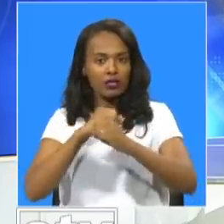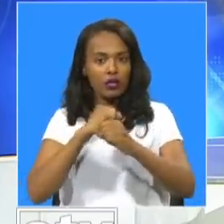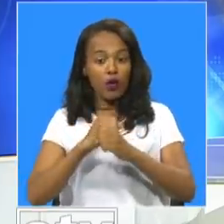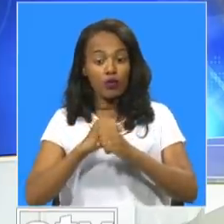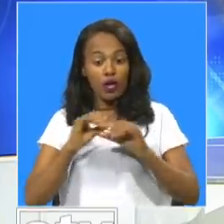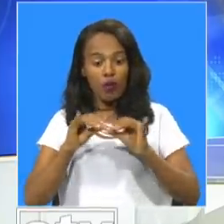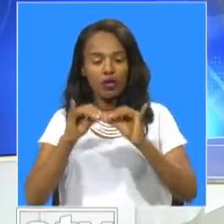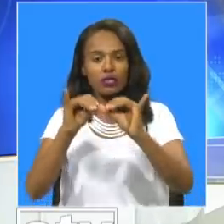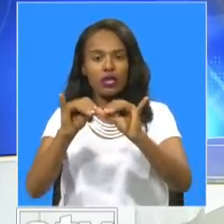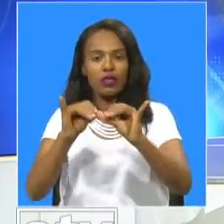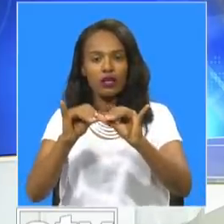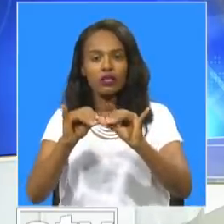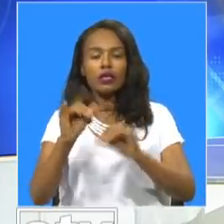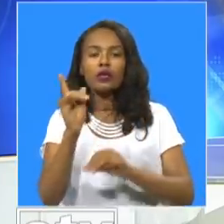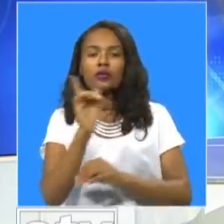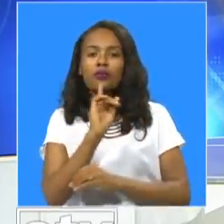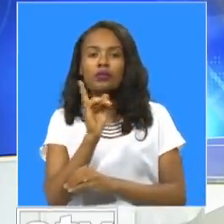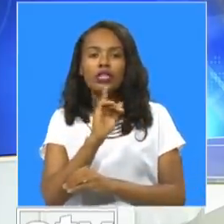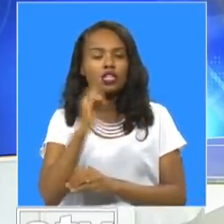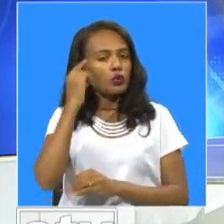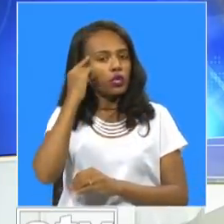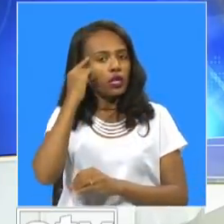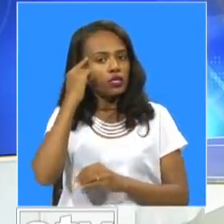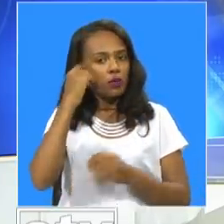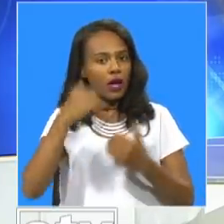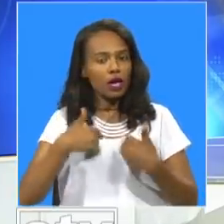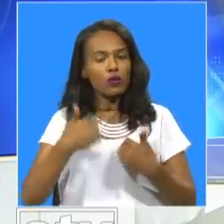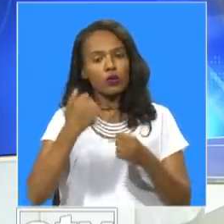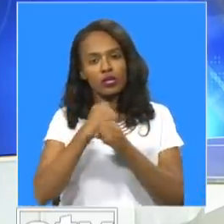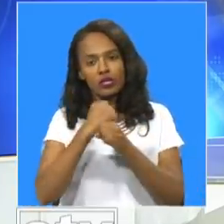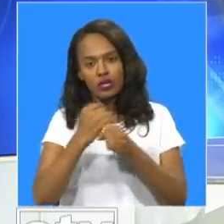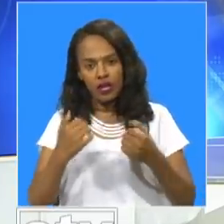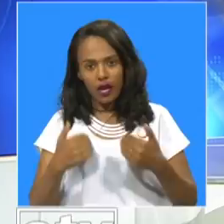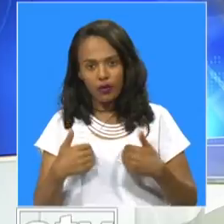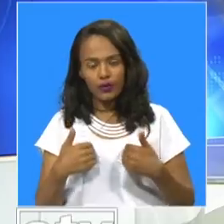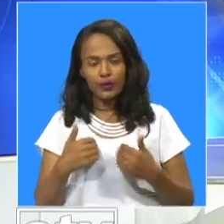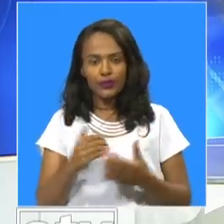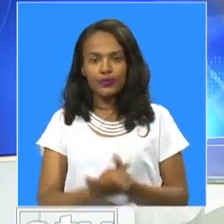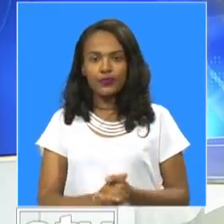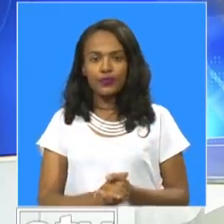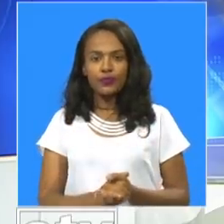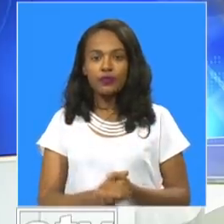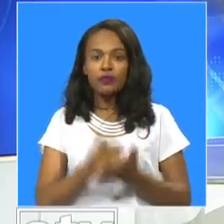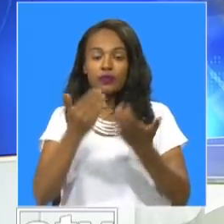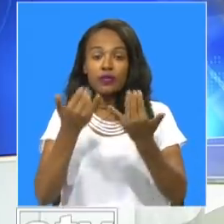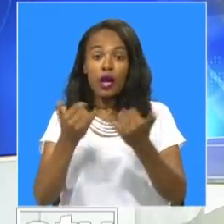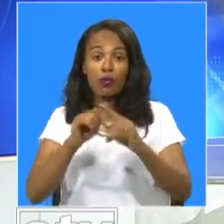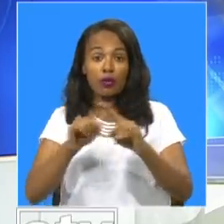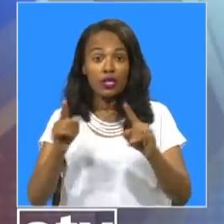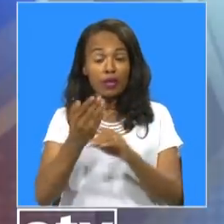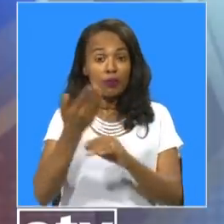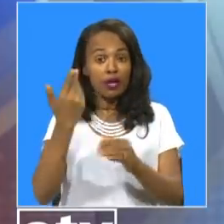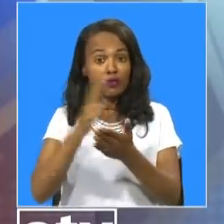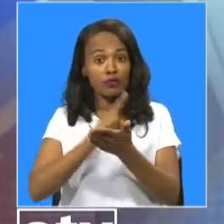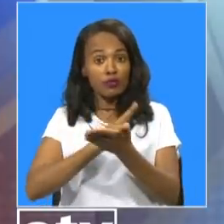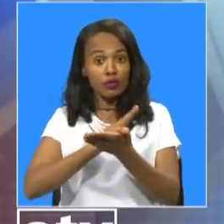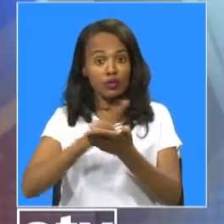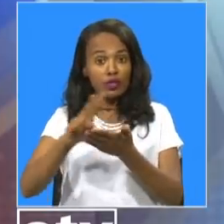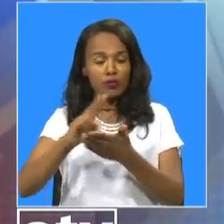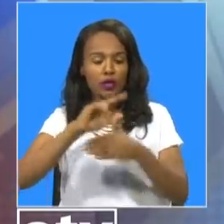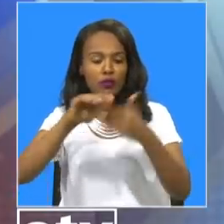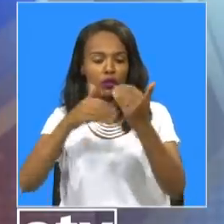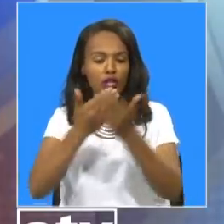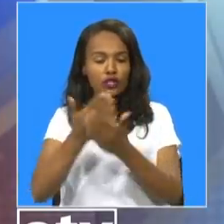አጠናክሮ ለማስቀጠልስ ምንድን ነው እየታሰበ ያለው ወይም እየተሰራ ያለው? እንግዲህ አሁን በተለይ ባለፉት 2 ሳምንታት